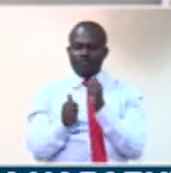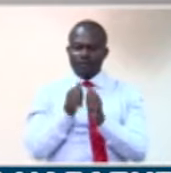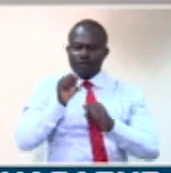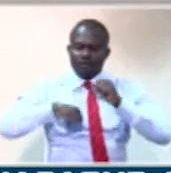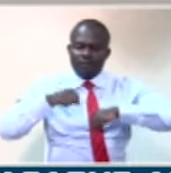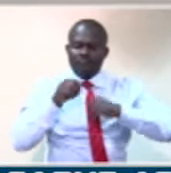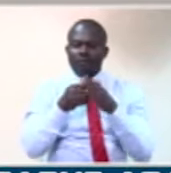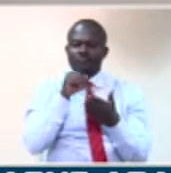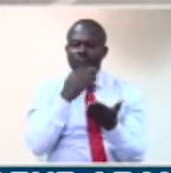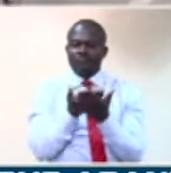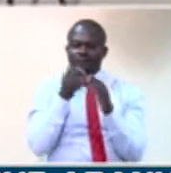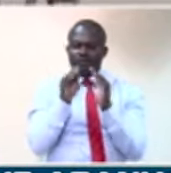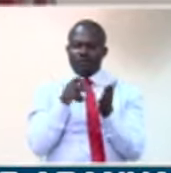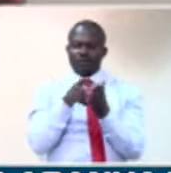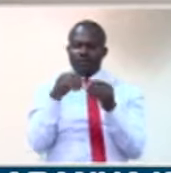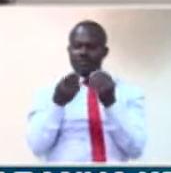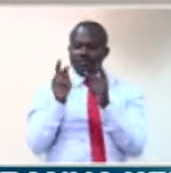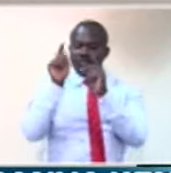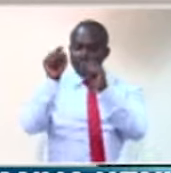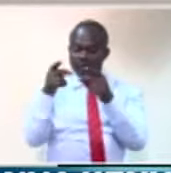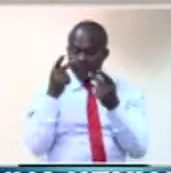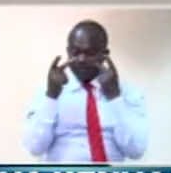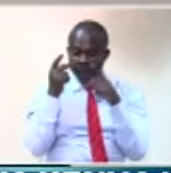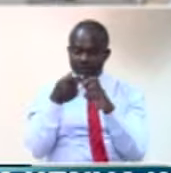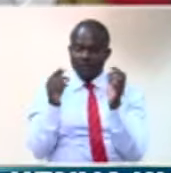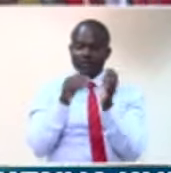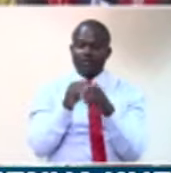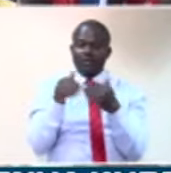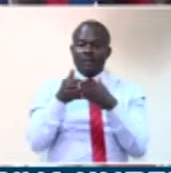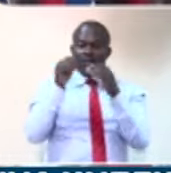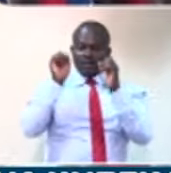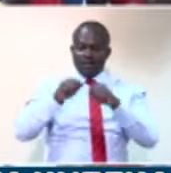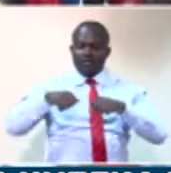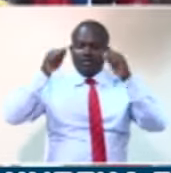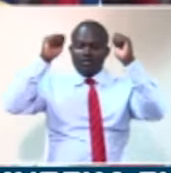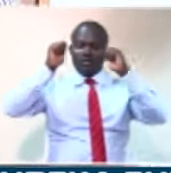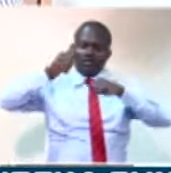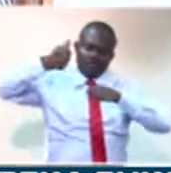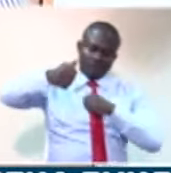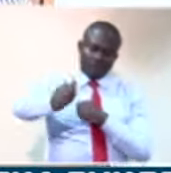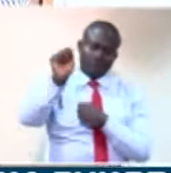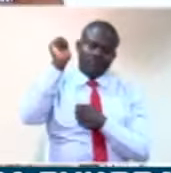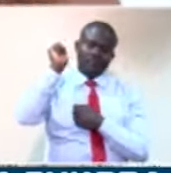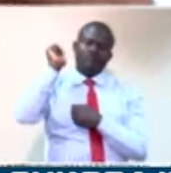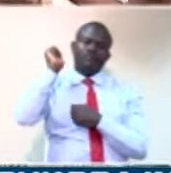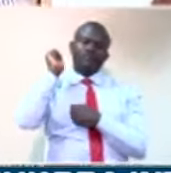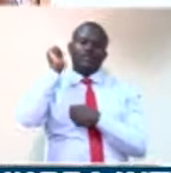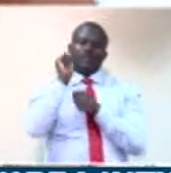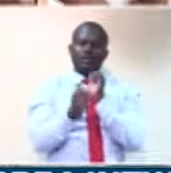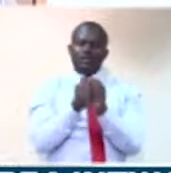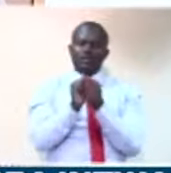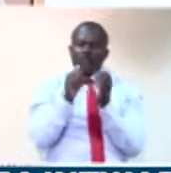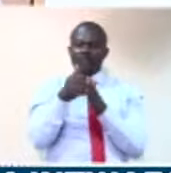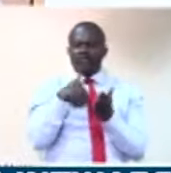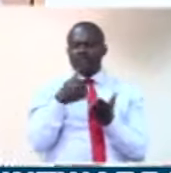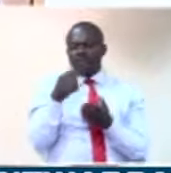y'amagare idasaba ko umuntu agura itike ngo ajye kuyireba, ariko ikaba ishobora kwiyamamaza y'ubwayo. Izo siporo zifite